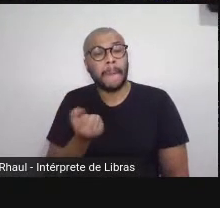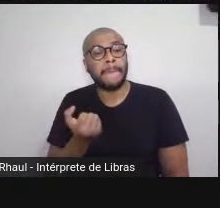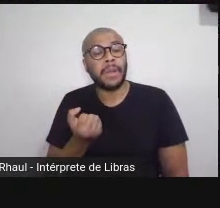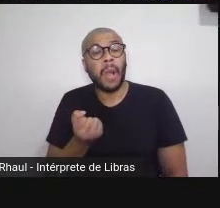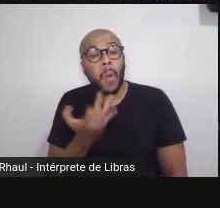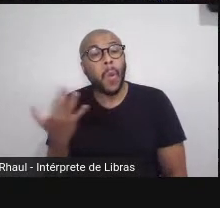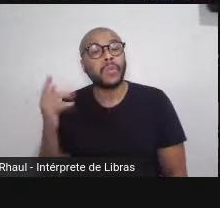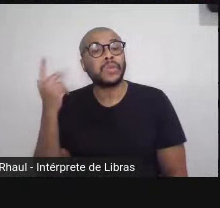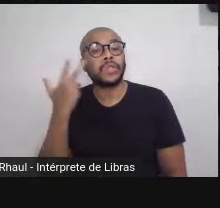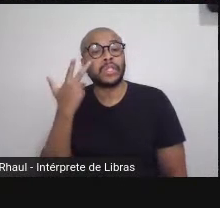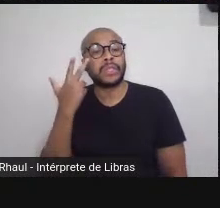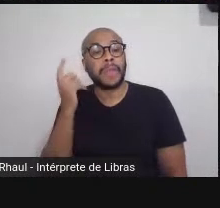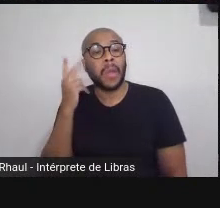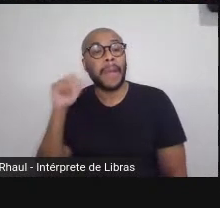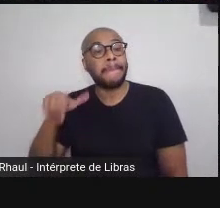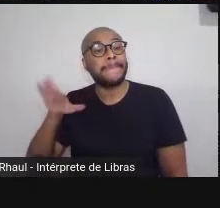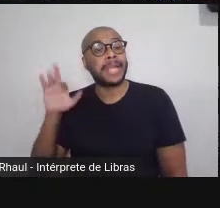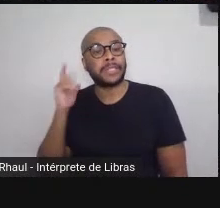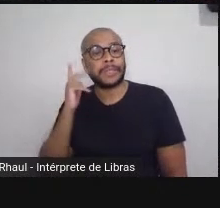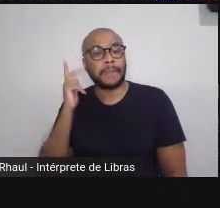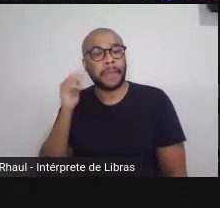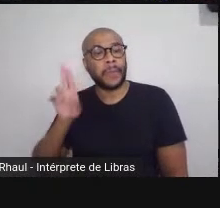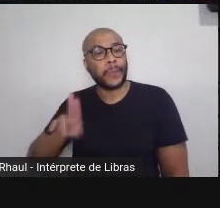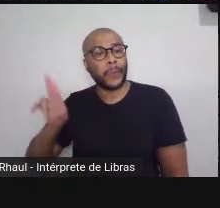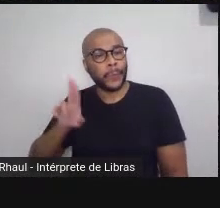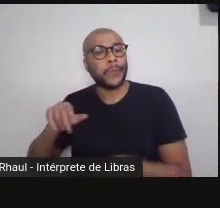mais comuns, continuam.